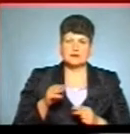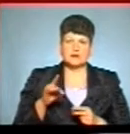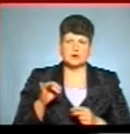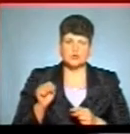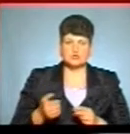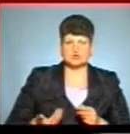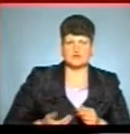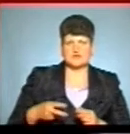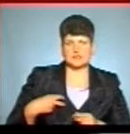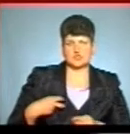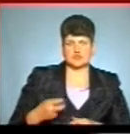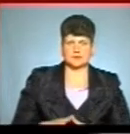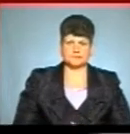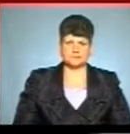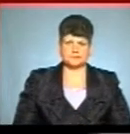в Заліщиках.